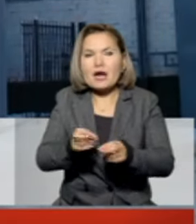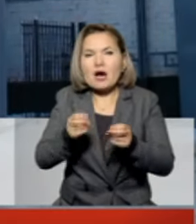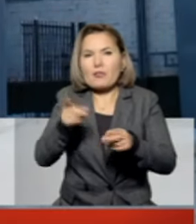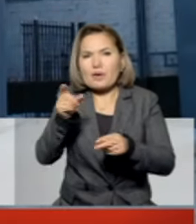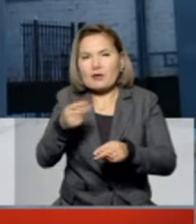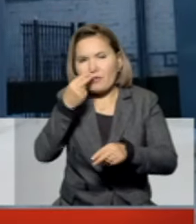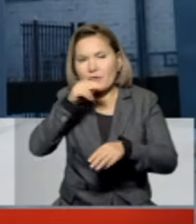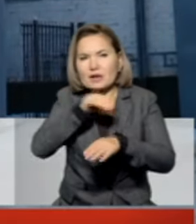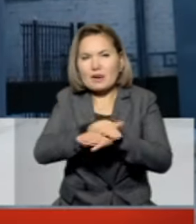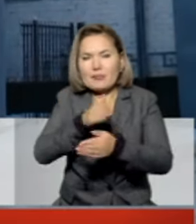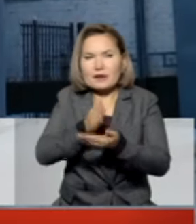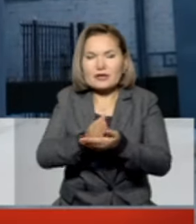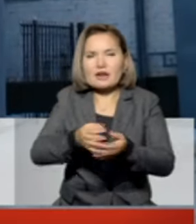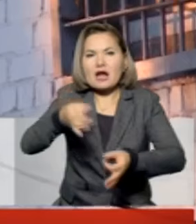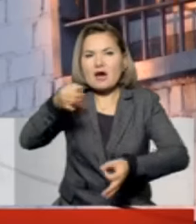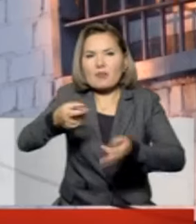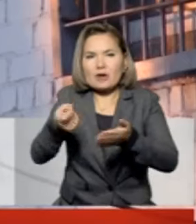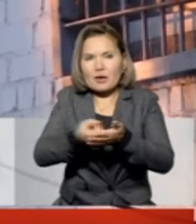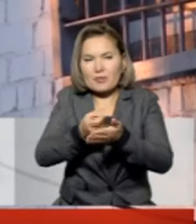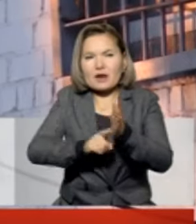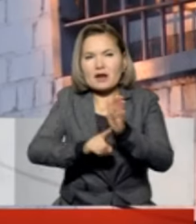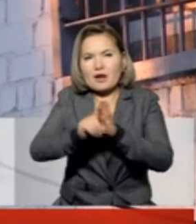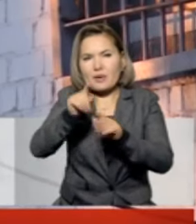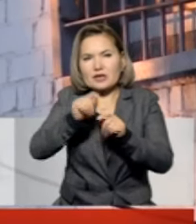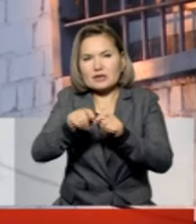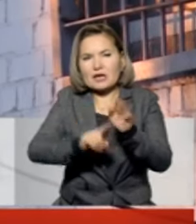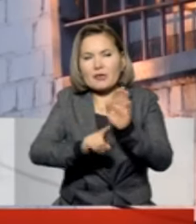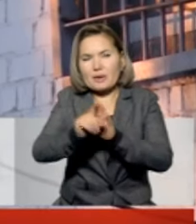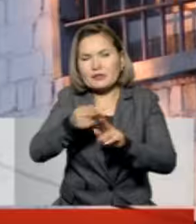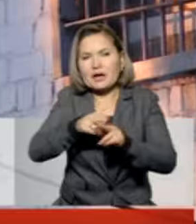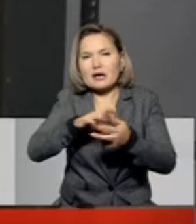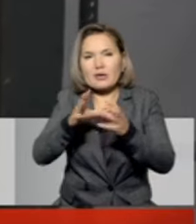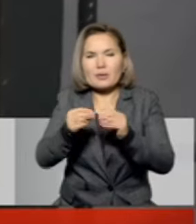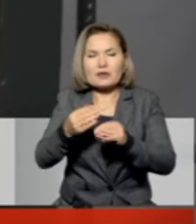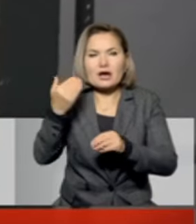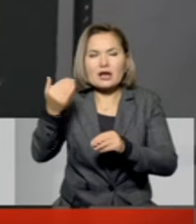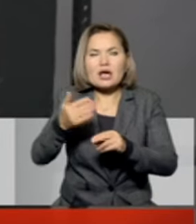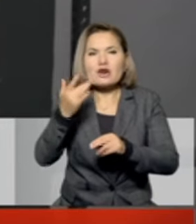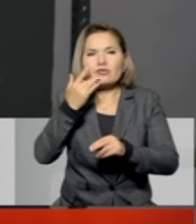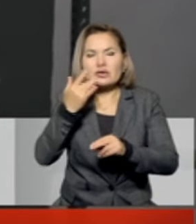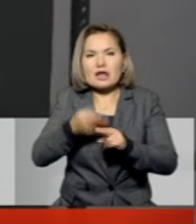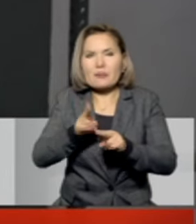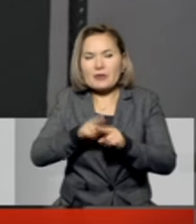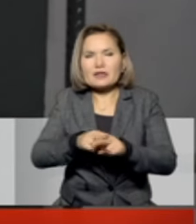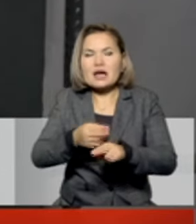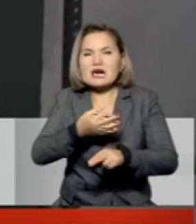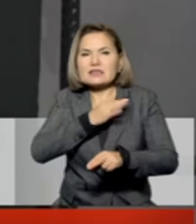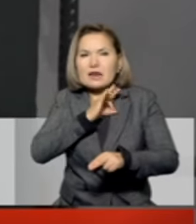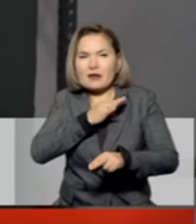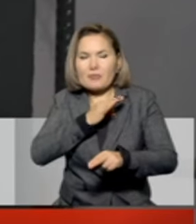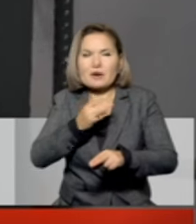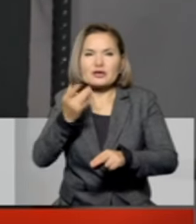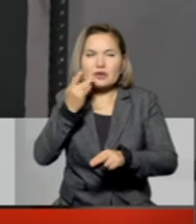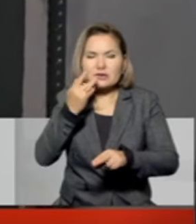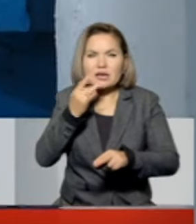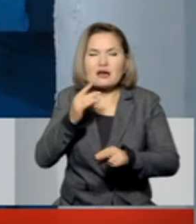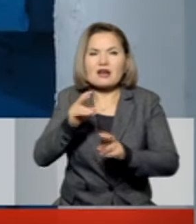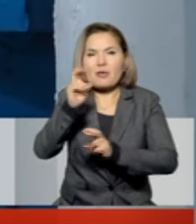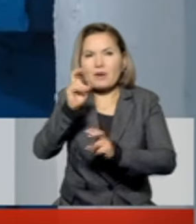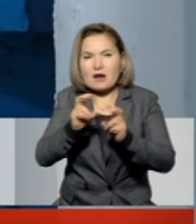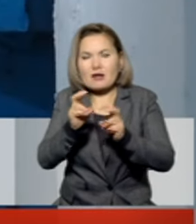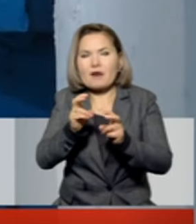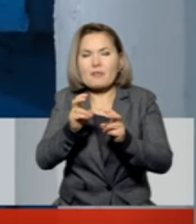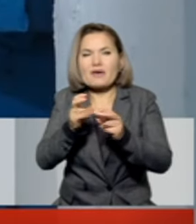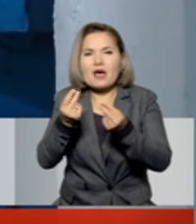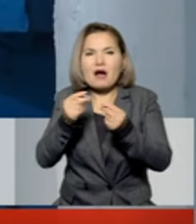да қылмыстық оқиғаларға қатысы бары тексеріліп жатыр. Мәліметке қарағанда ол көбіне жеке және заңды тұлғалардың жылжымайтын